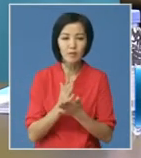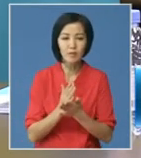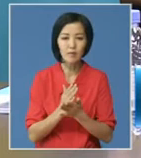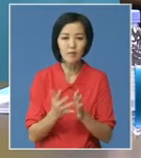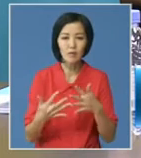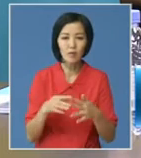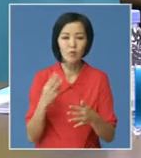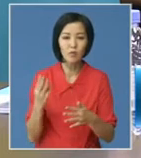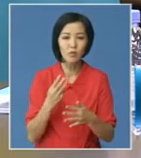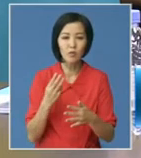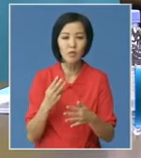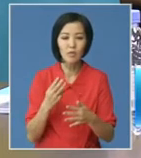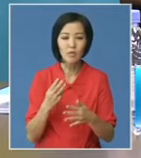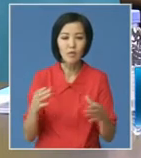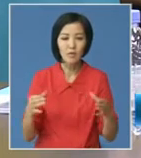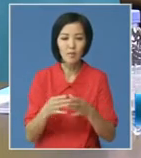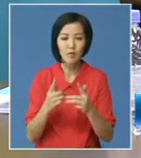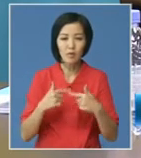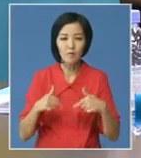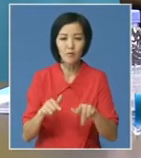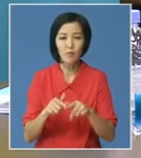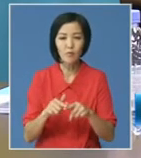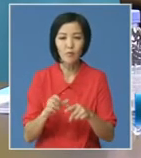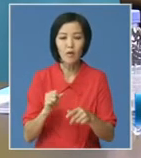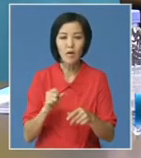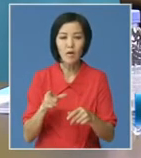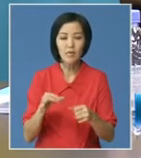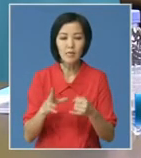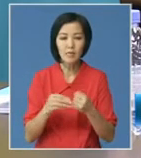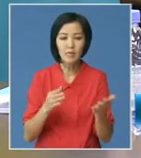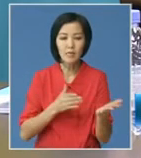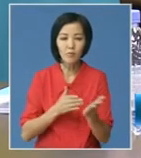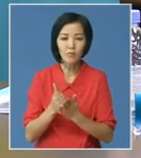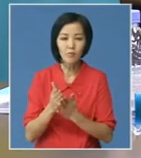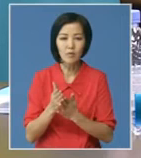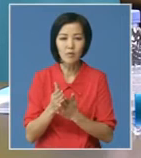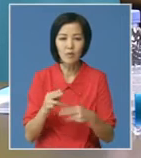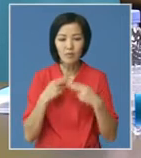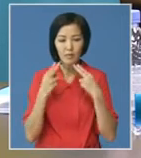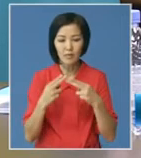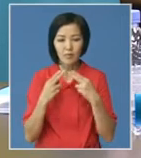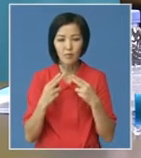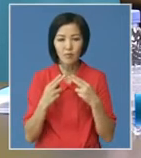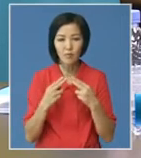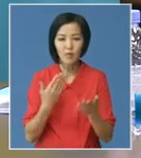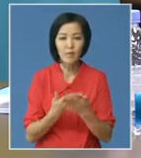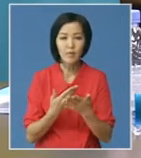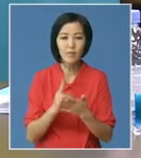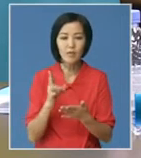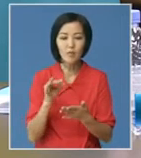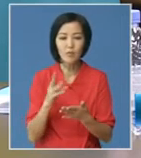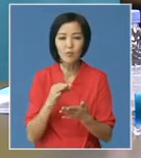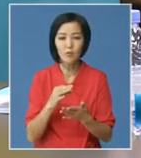ауыл шаруашылық кооперативін құру, аграрлық өнімді өңдеудегі жұмыстарға басымдылық берілген. Мәселен, Көксудағы қант